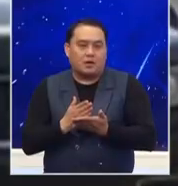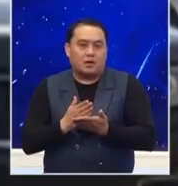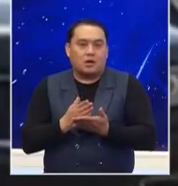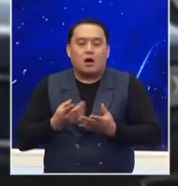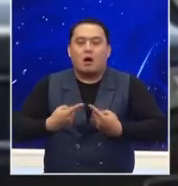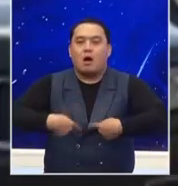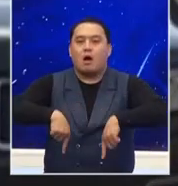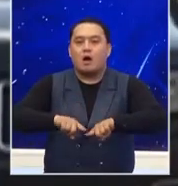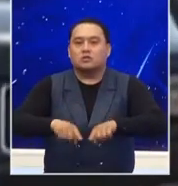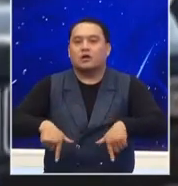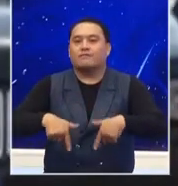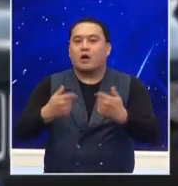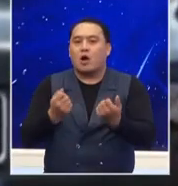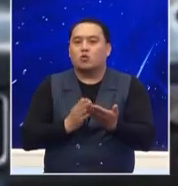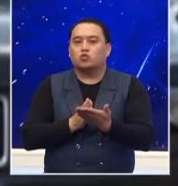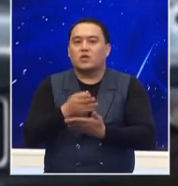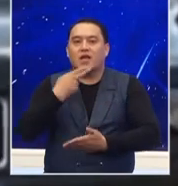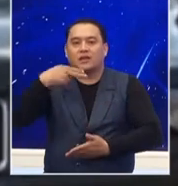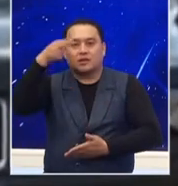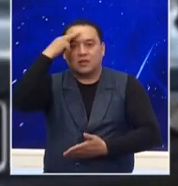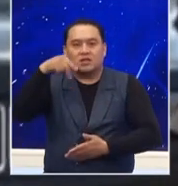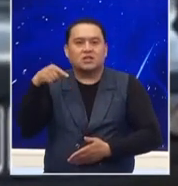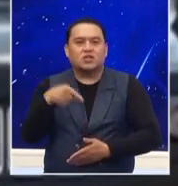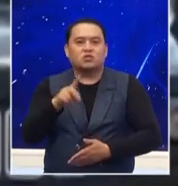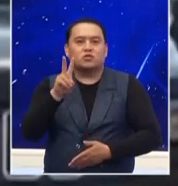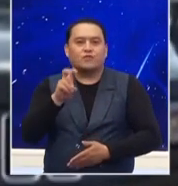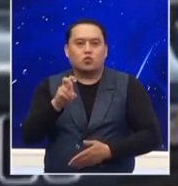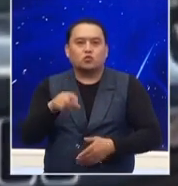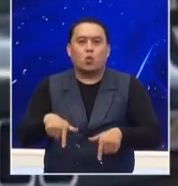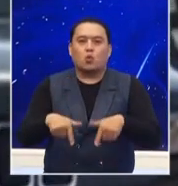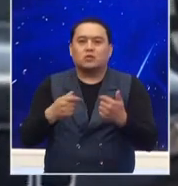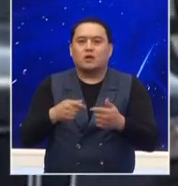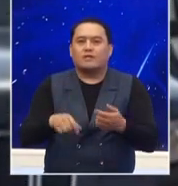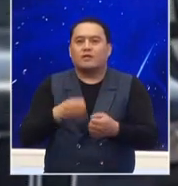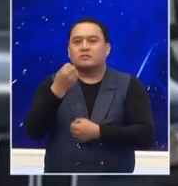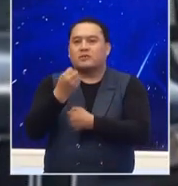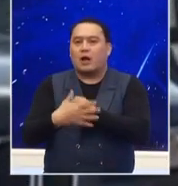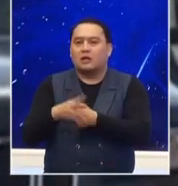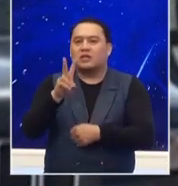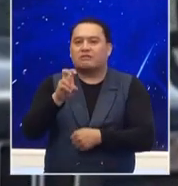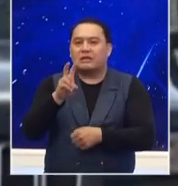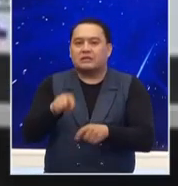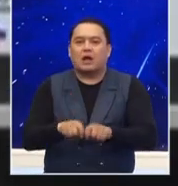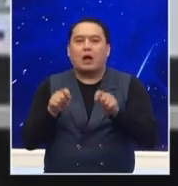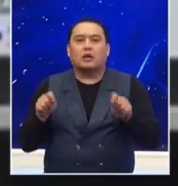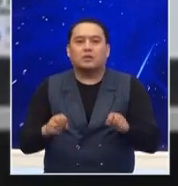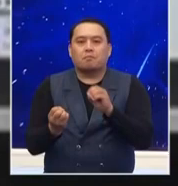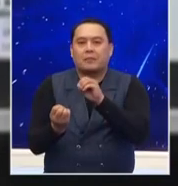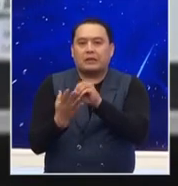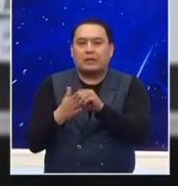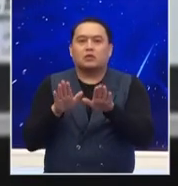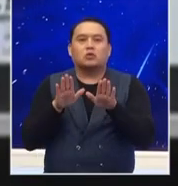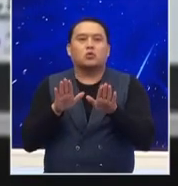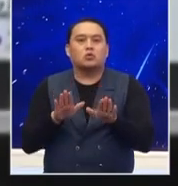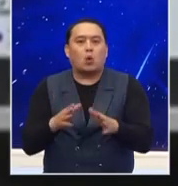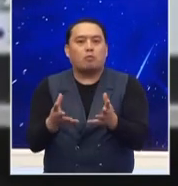данным Ассоциации гостиничного сектора Италии, из 1200 отелей Рима открыты 200, лишь 15 из них